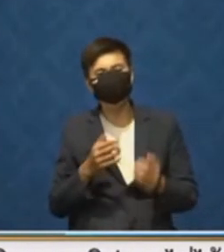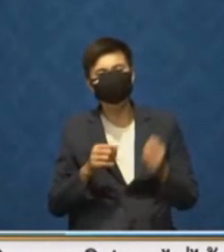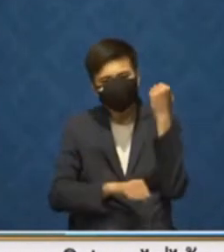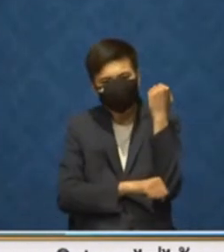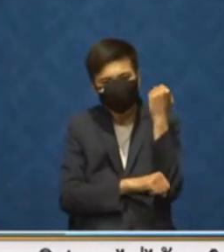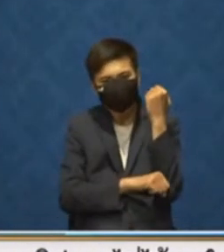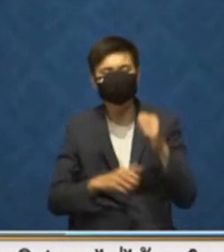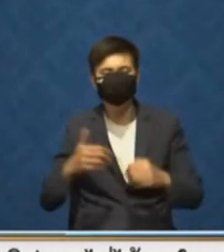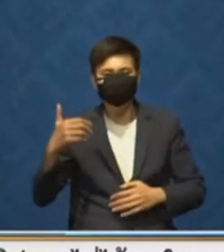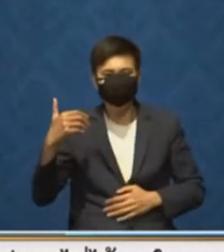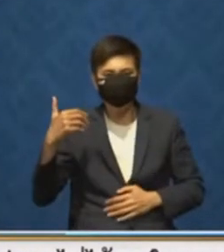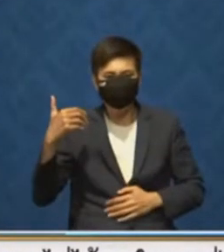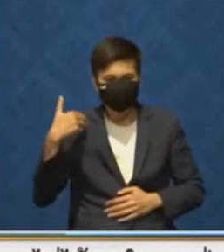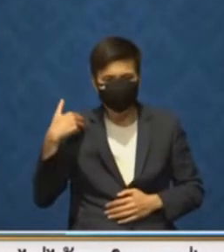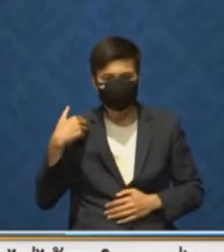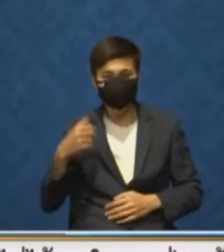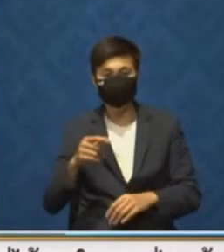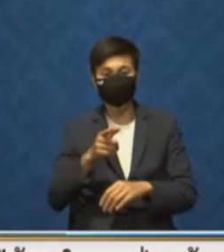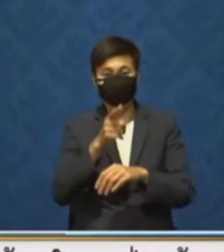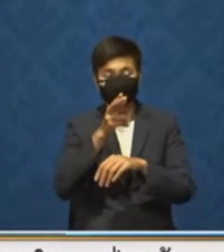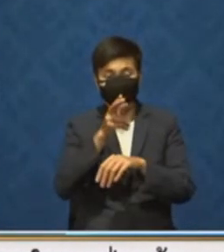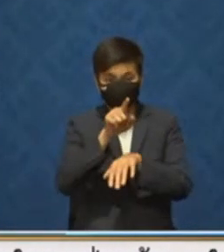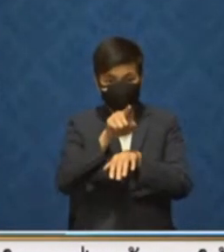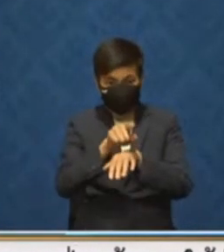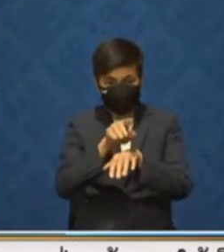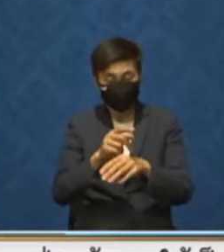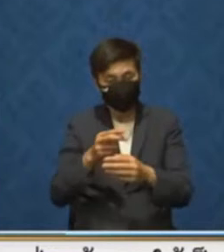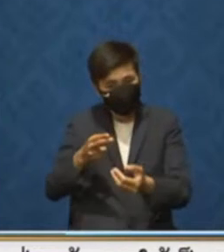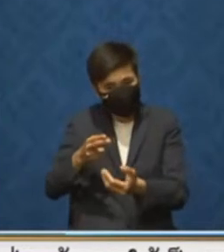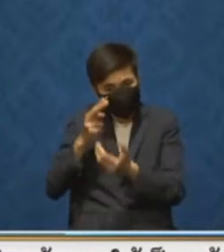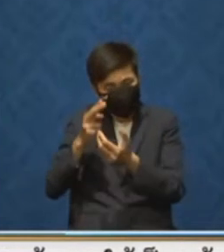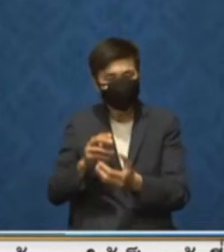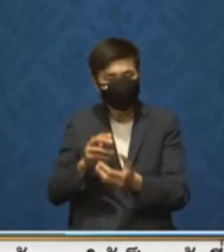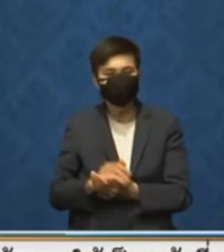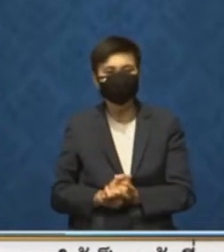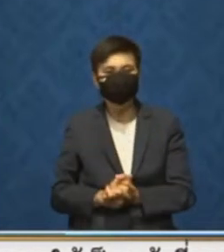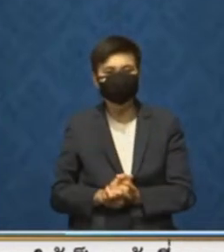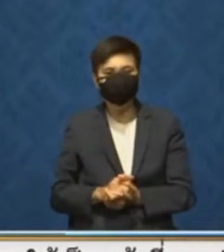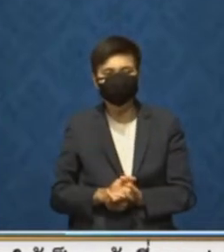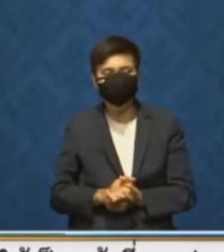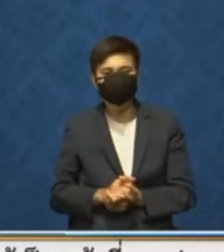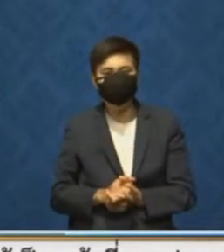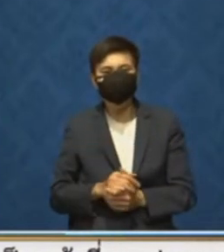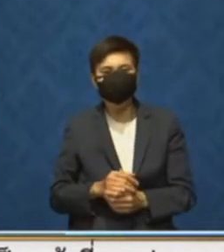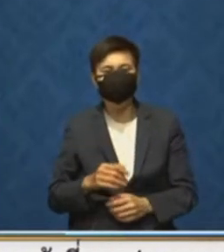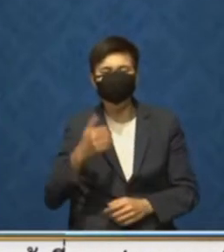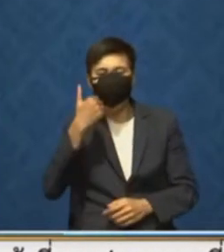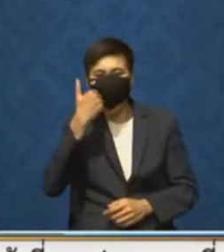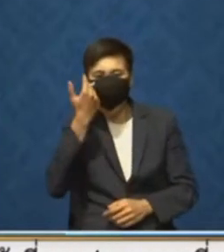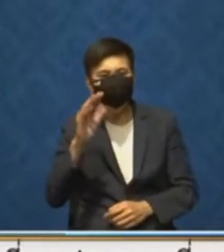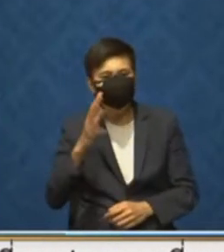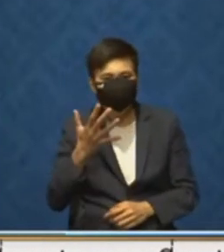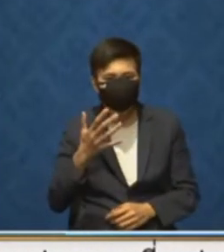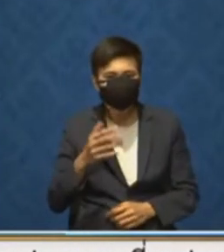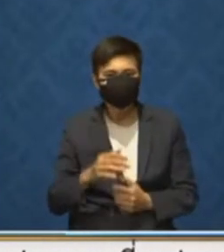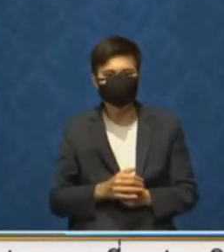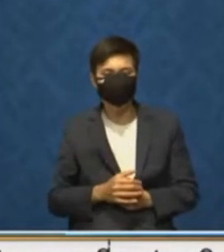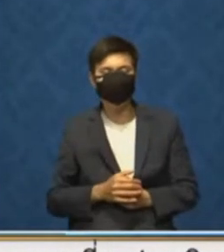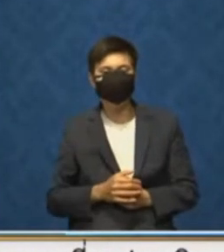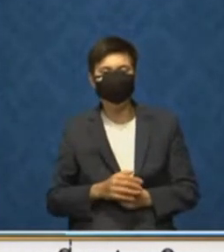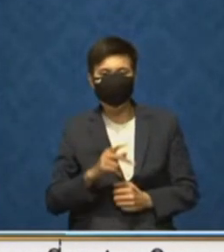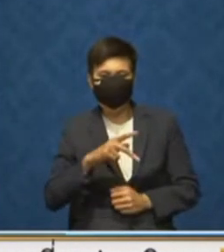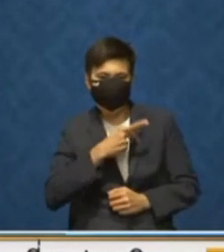แล้วก็ปล้นอำนาจก็ไปนะครับก็เมือกมารองกินอย่างไม่ไลน์ไม่เห็นหัวประชาชน